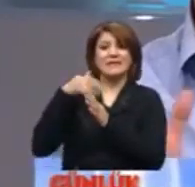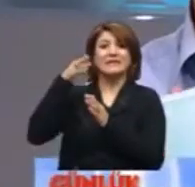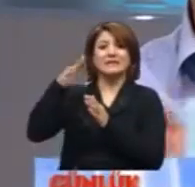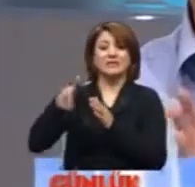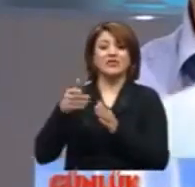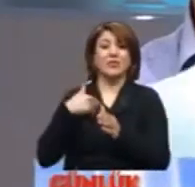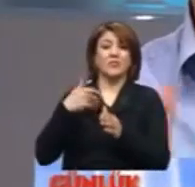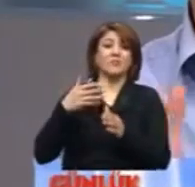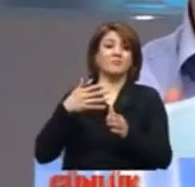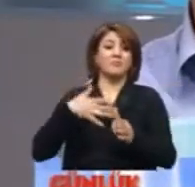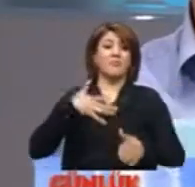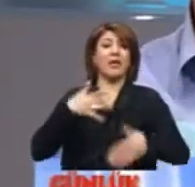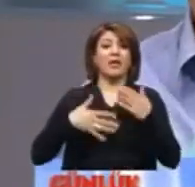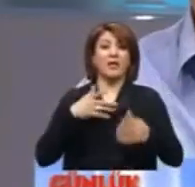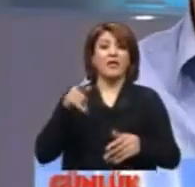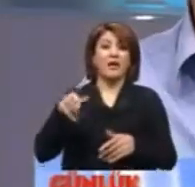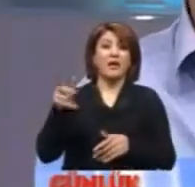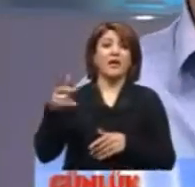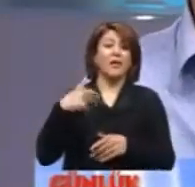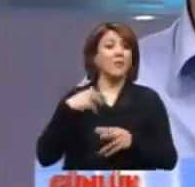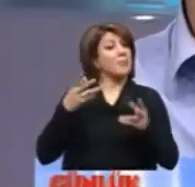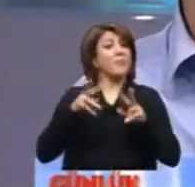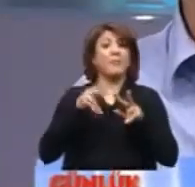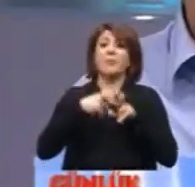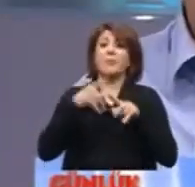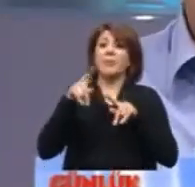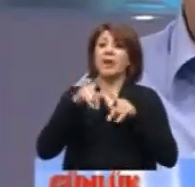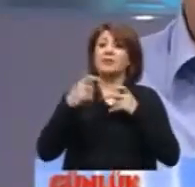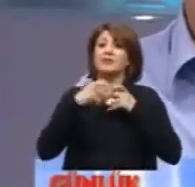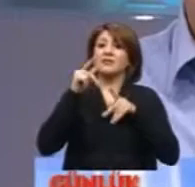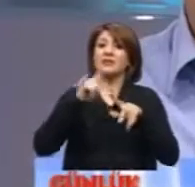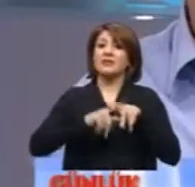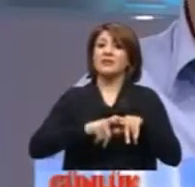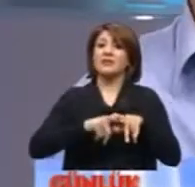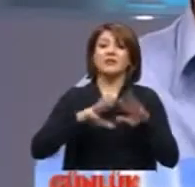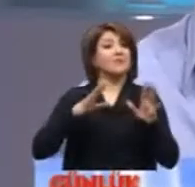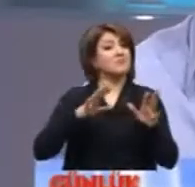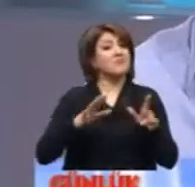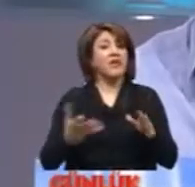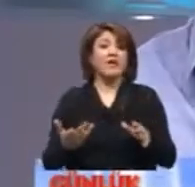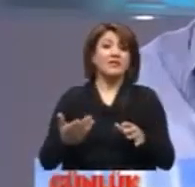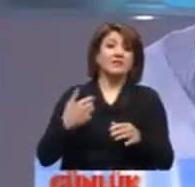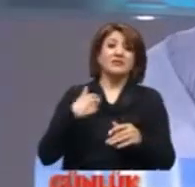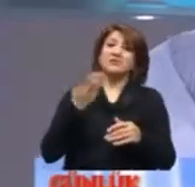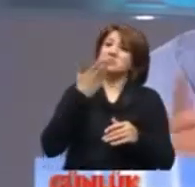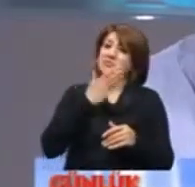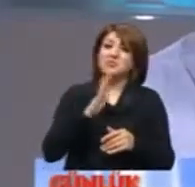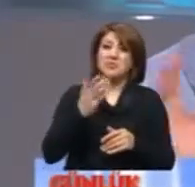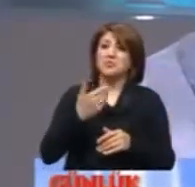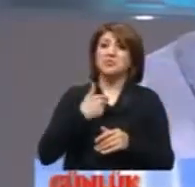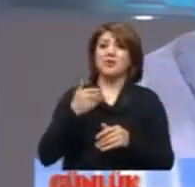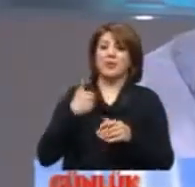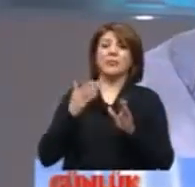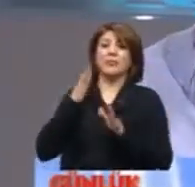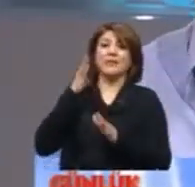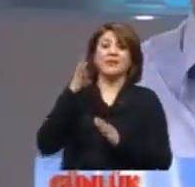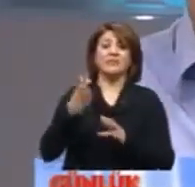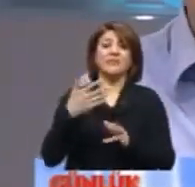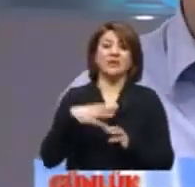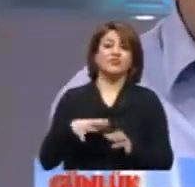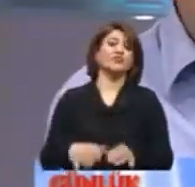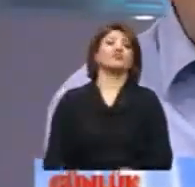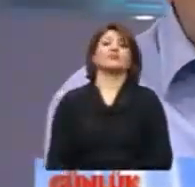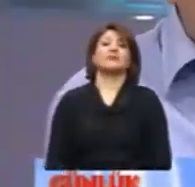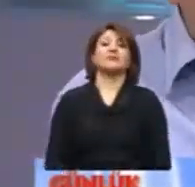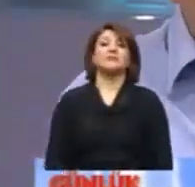diyorsun. Matrix var ya işte hani gerçek. Belki de yok öyle bir yer. Belki de belki Çin diye birisi yok. Bir yer yok gerçekten. Birisi de yok belki. Birisi yok zaten o. Dur bak o konuda şeyi sen